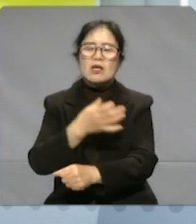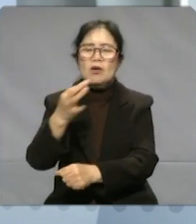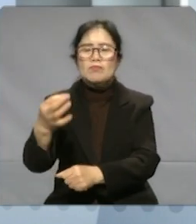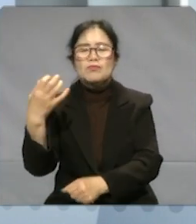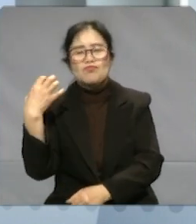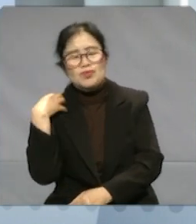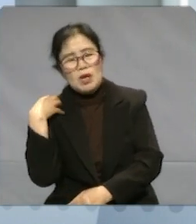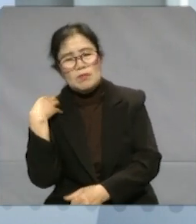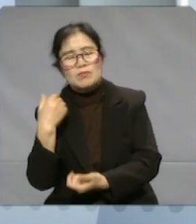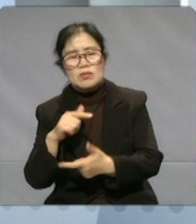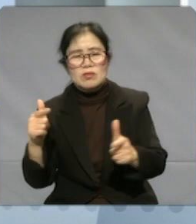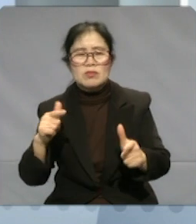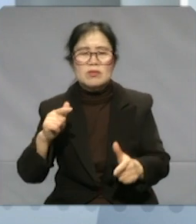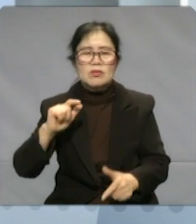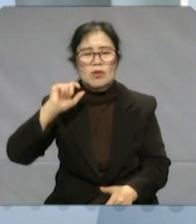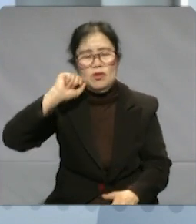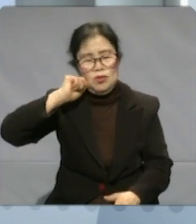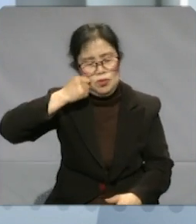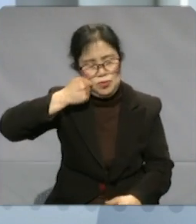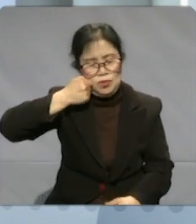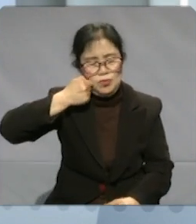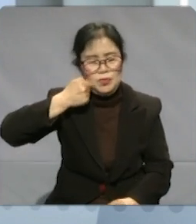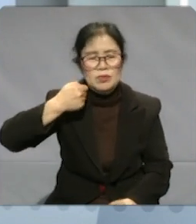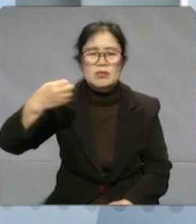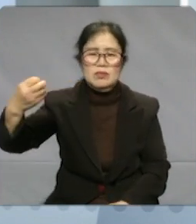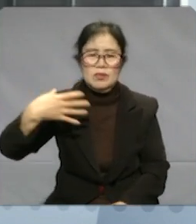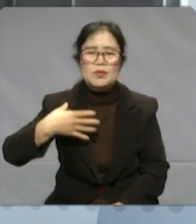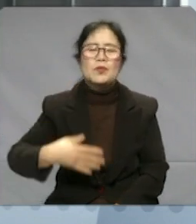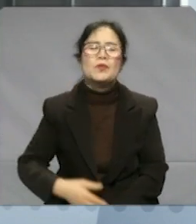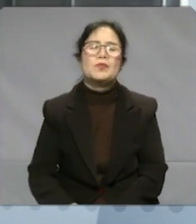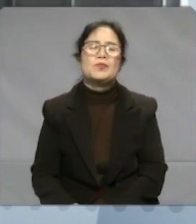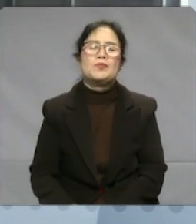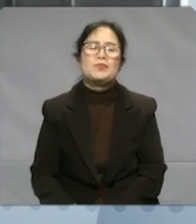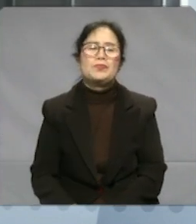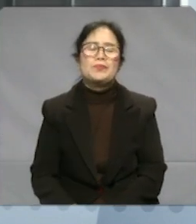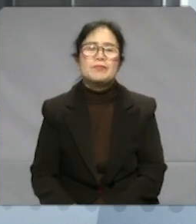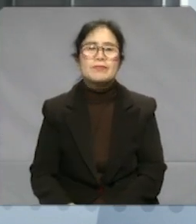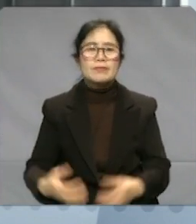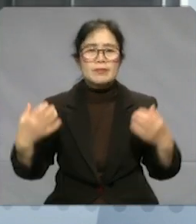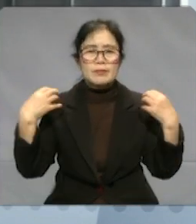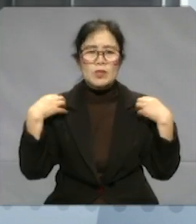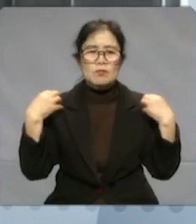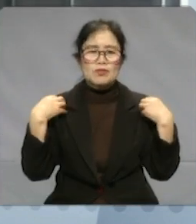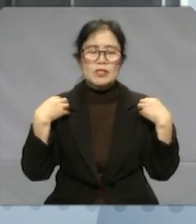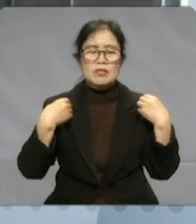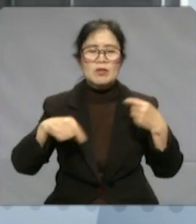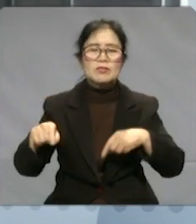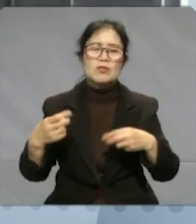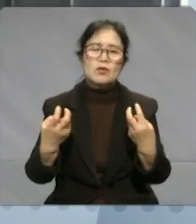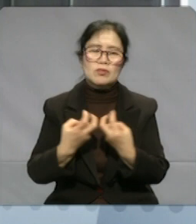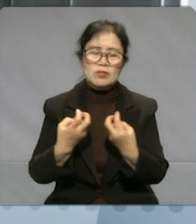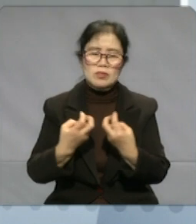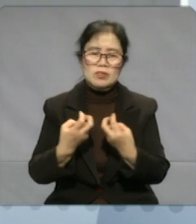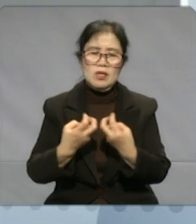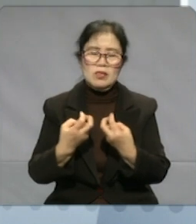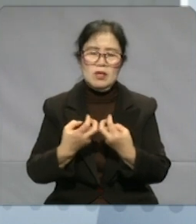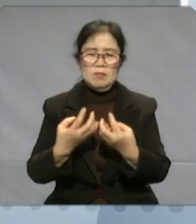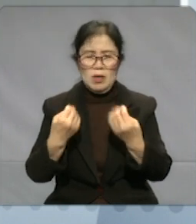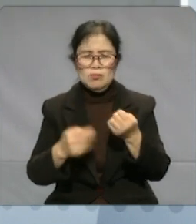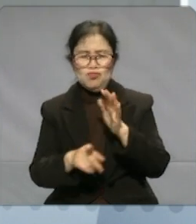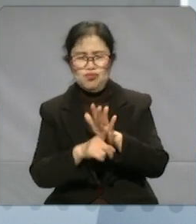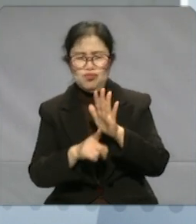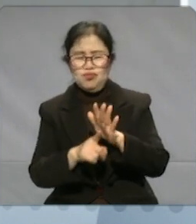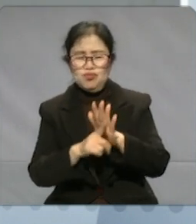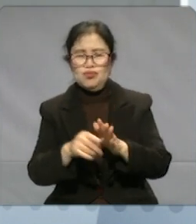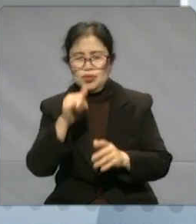등이 가장 큰 어려움으로 얘기되고 있고요. 물론 정부에서 많은 정책을 쏟아내고